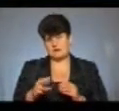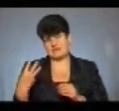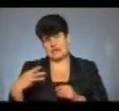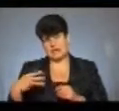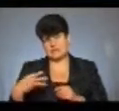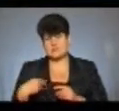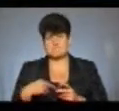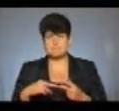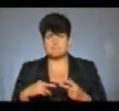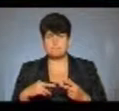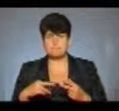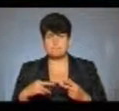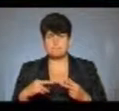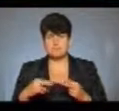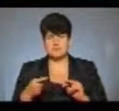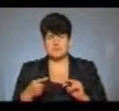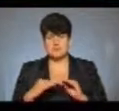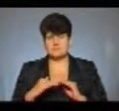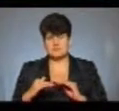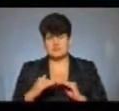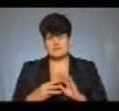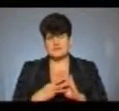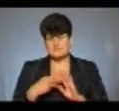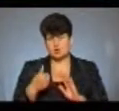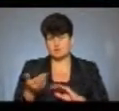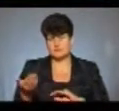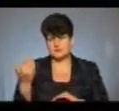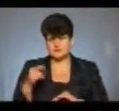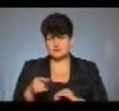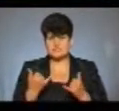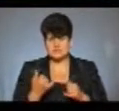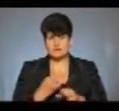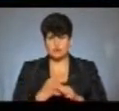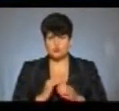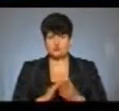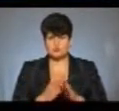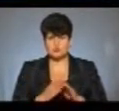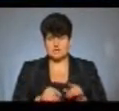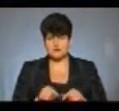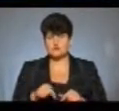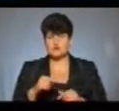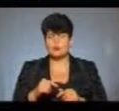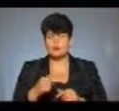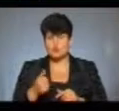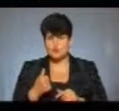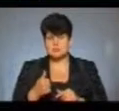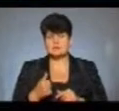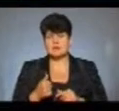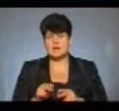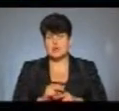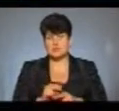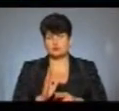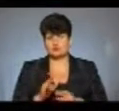ми міняли пішохідні плити десь років 8 тому. Вони зараз в робочому стані. Цього року поточний ремонт на даній ділянці